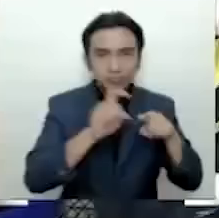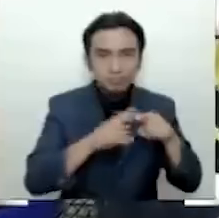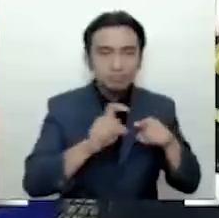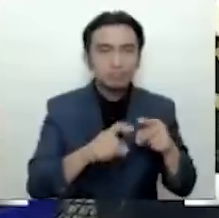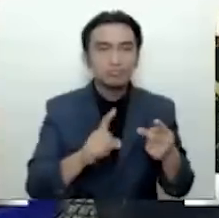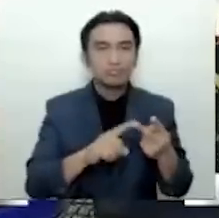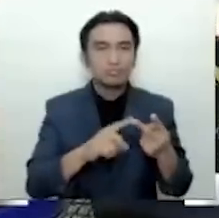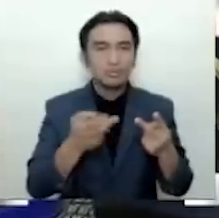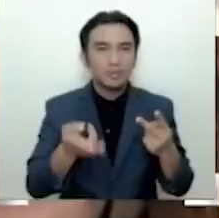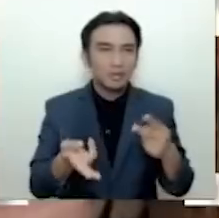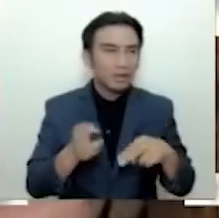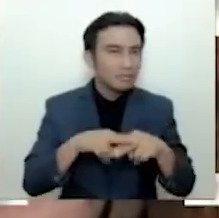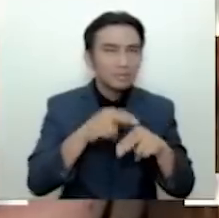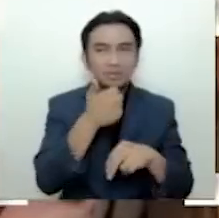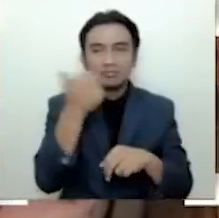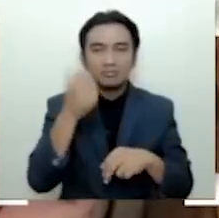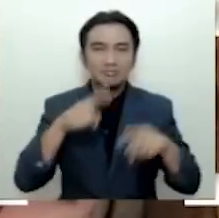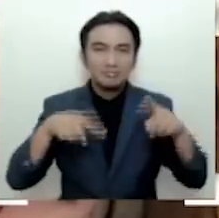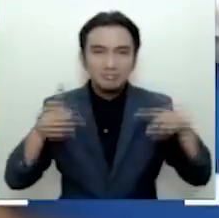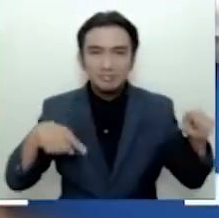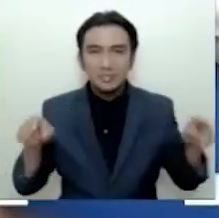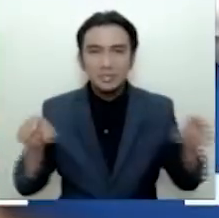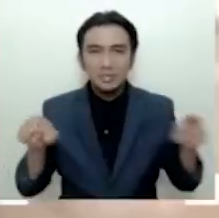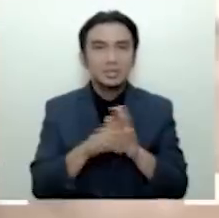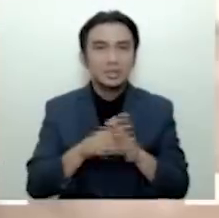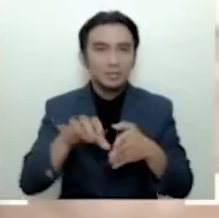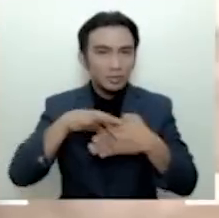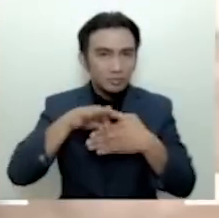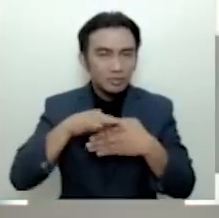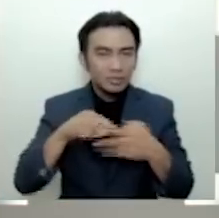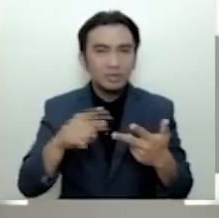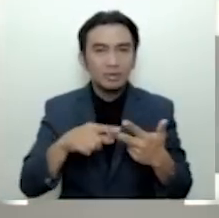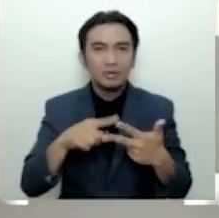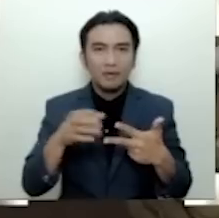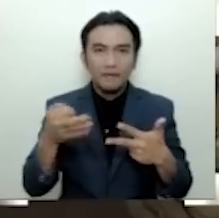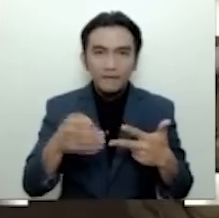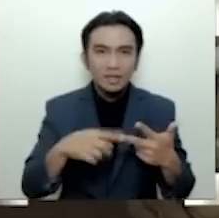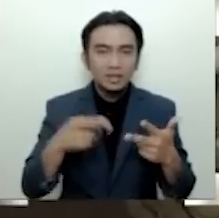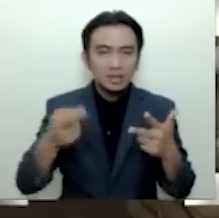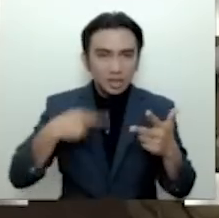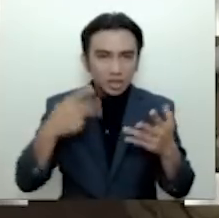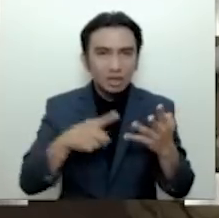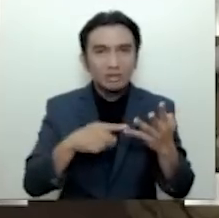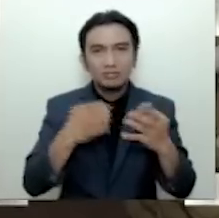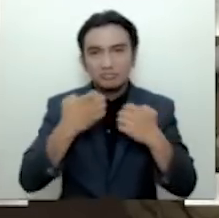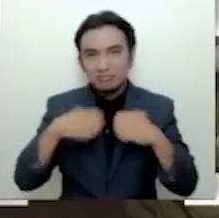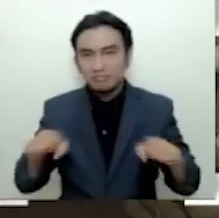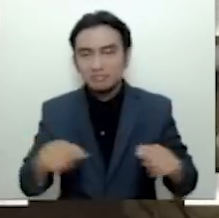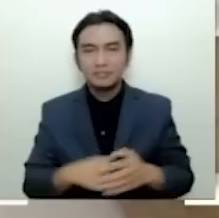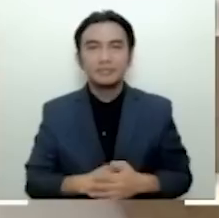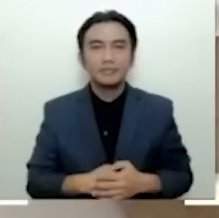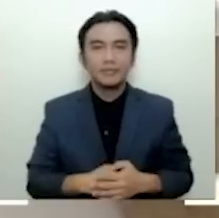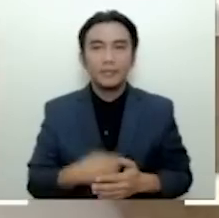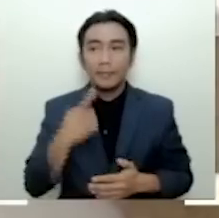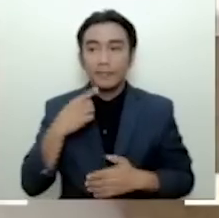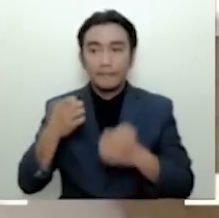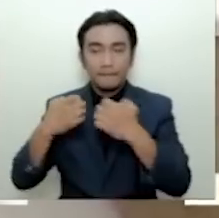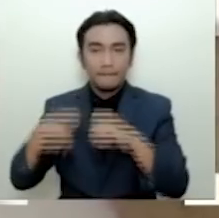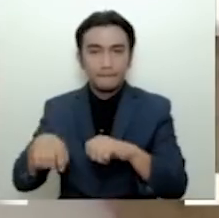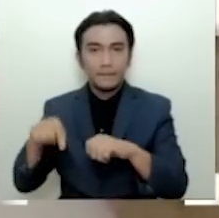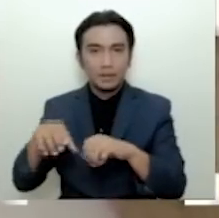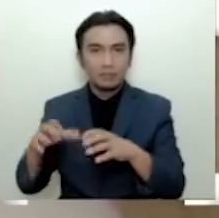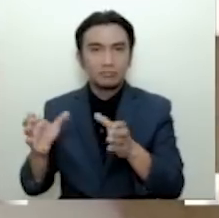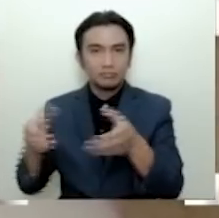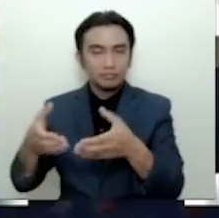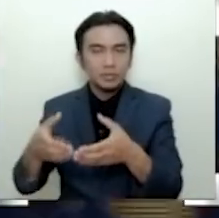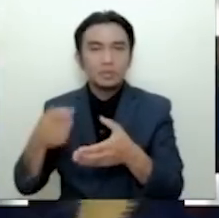presyo sa iba pang bilihin gaya ng karne ng baboy, isda, bigas at itlog. Ang Philippine Eggboard Association sinabing tatlong linggo